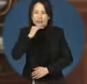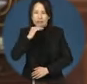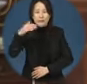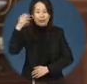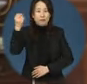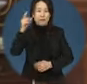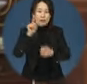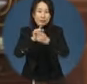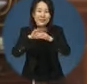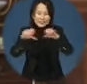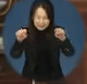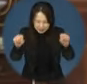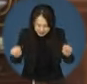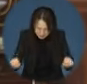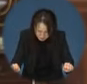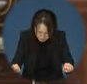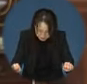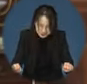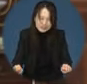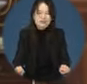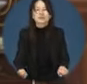다음 시간 또 뵙죠 아니 계십시오